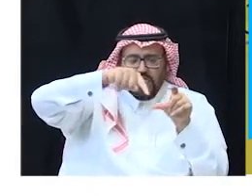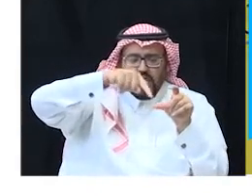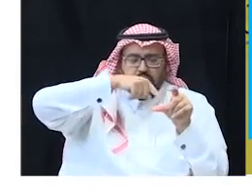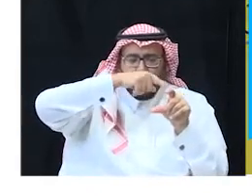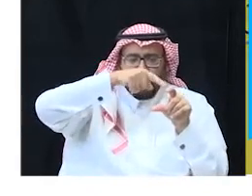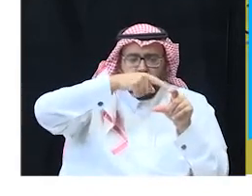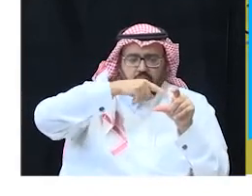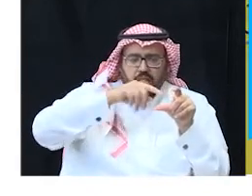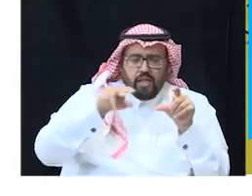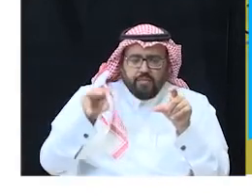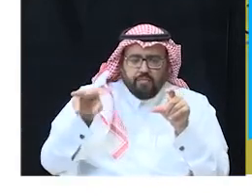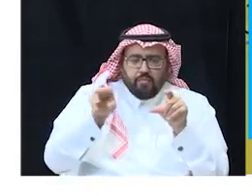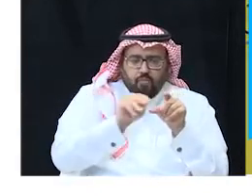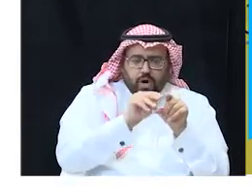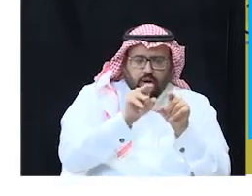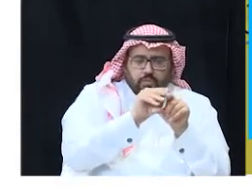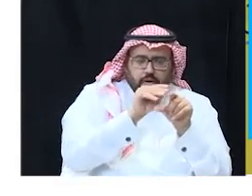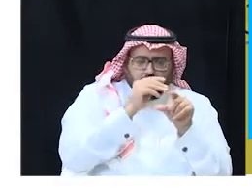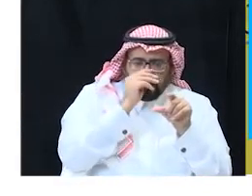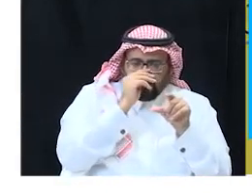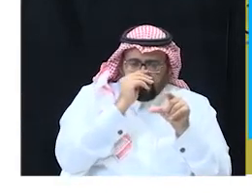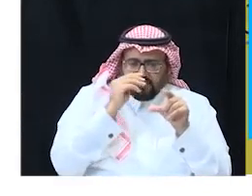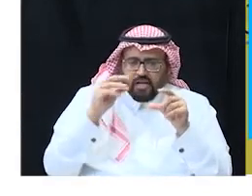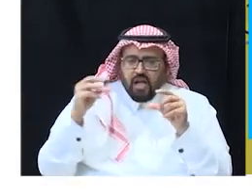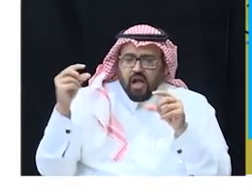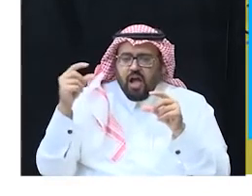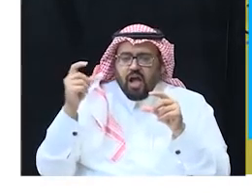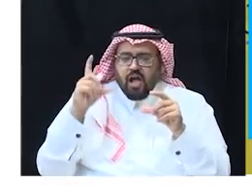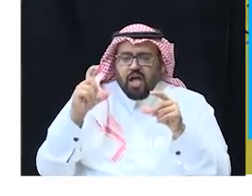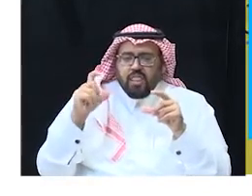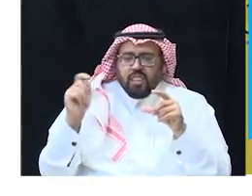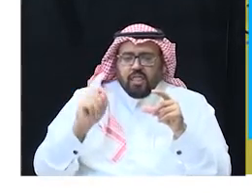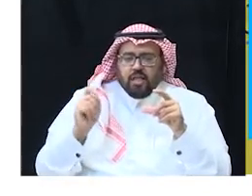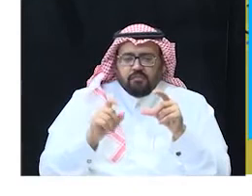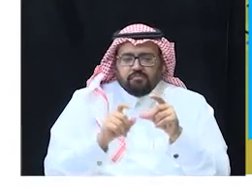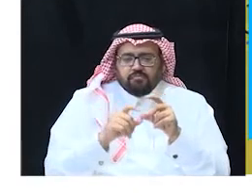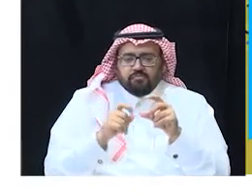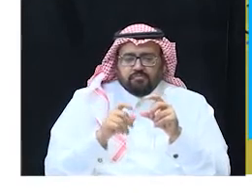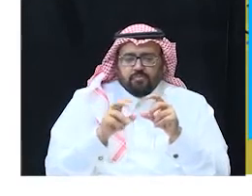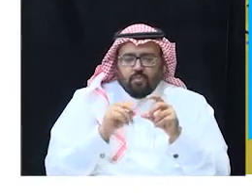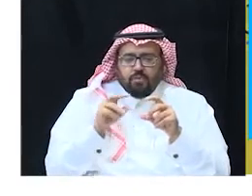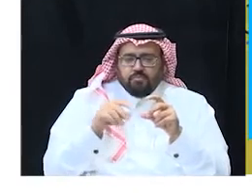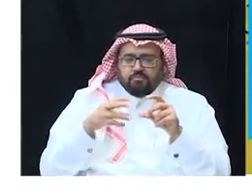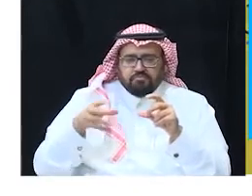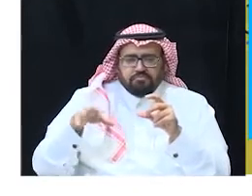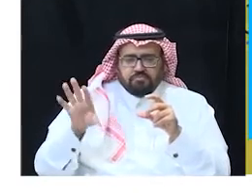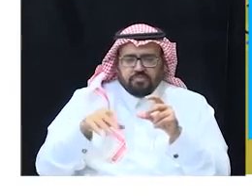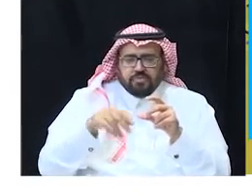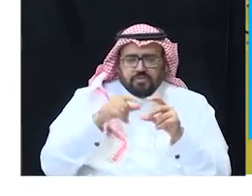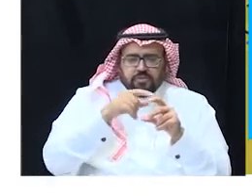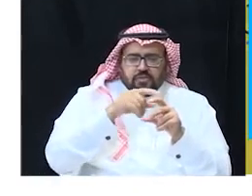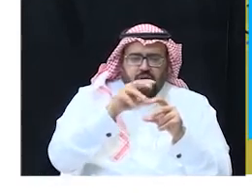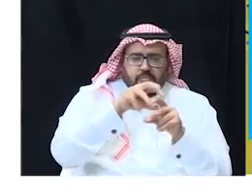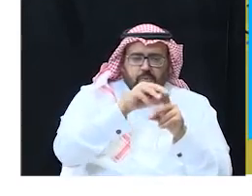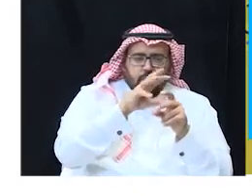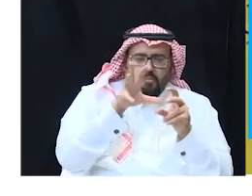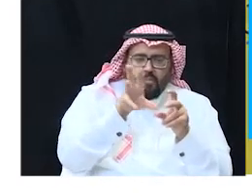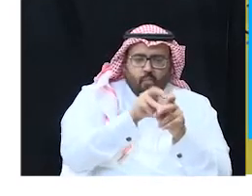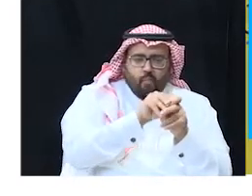هذا يجذب بعض المشابك الورق، بينما الأغطية هذه لا يجذبها، لا يجذب